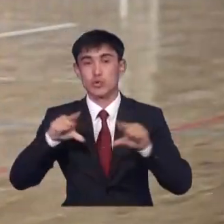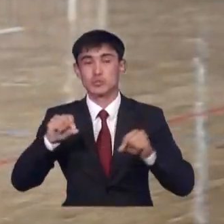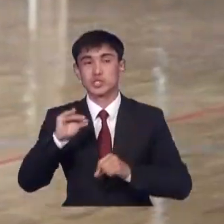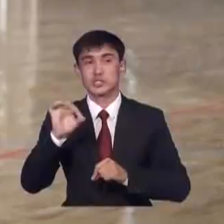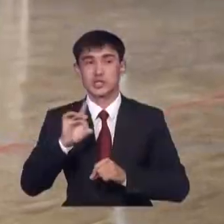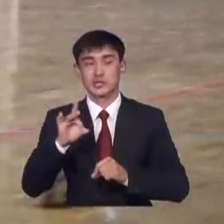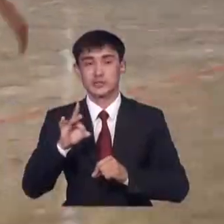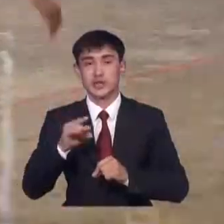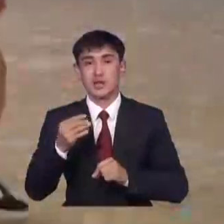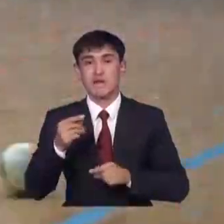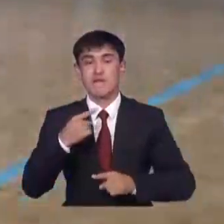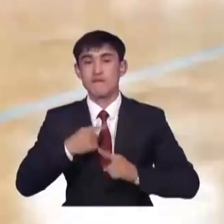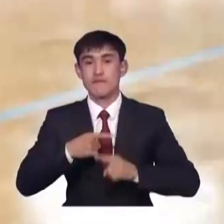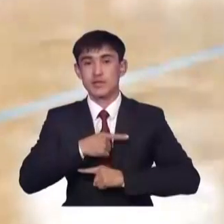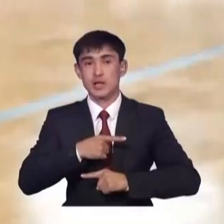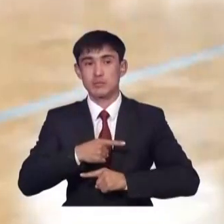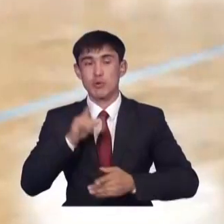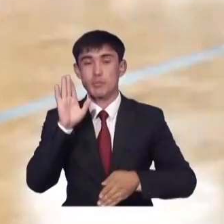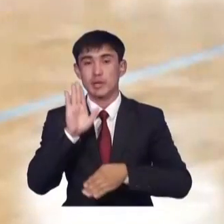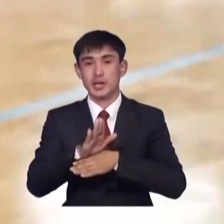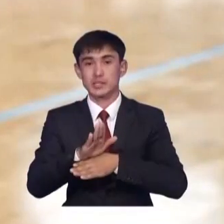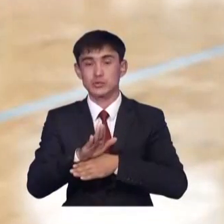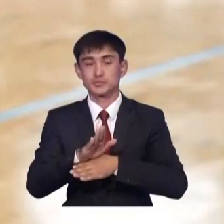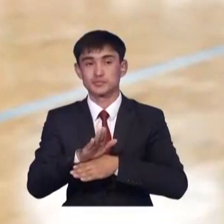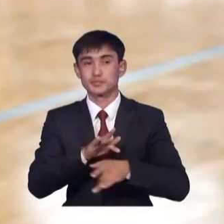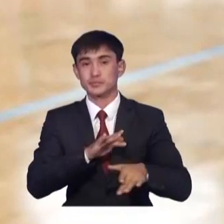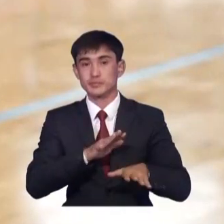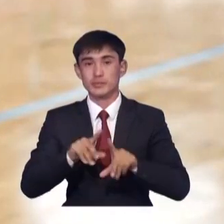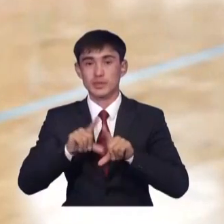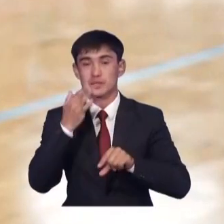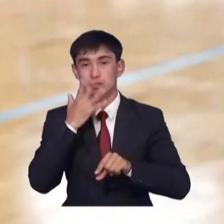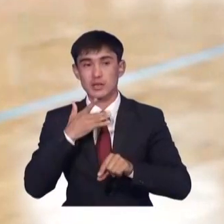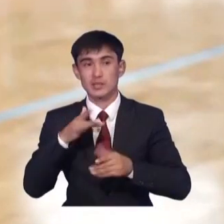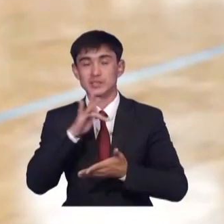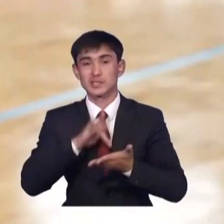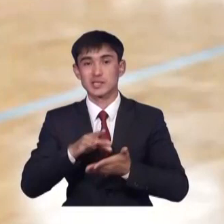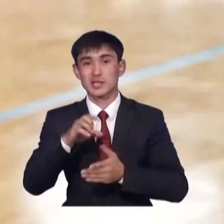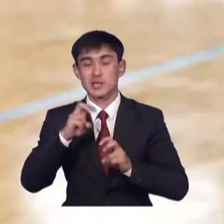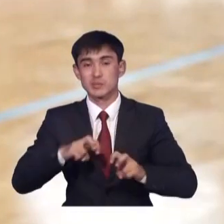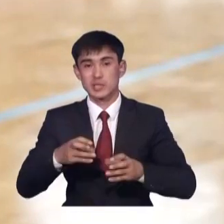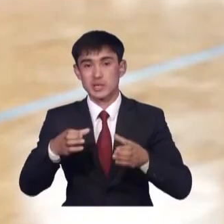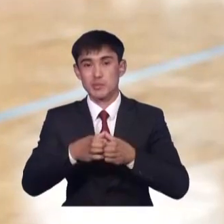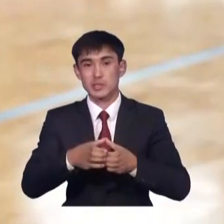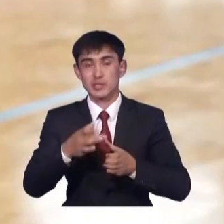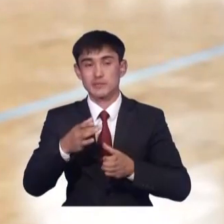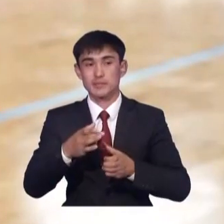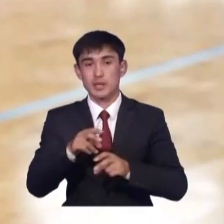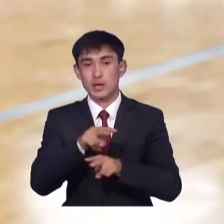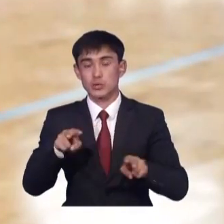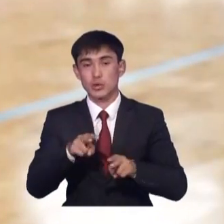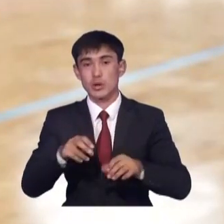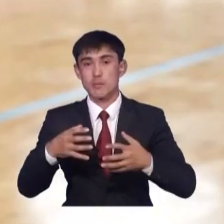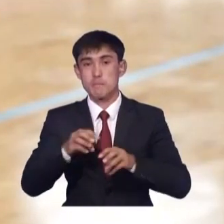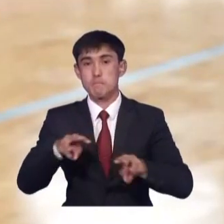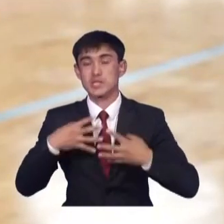«Жастар». Финал по приказу предприятия Национального центра экспертизы комитета санэпидконтроля